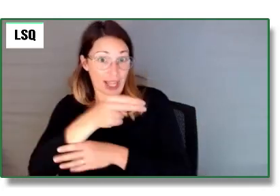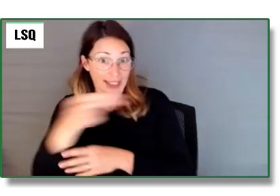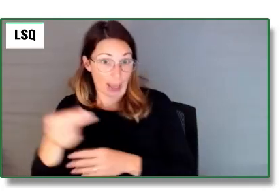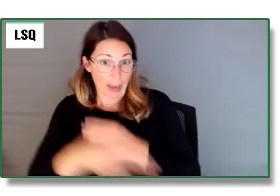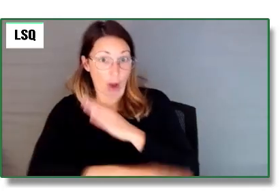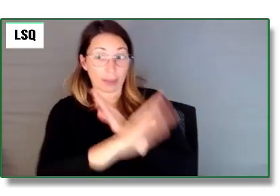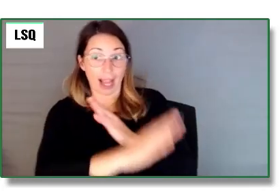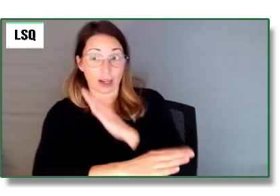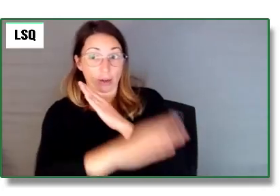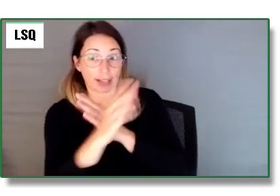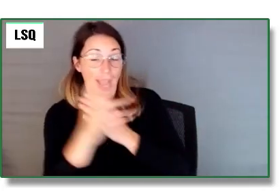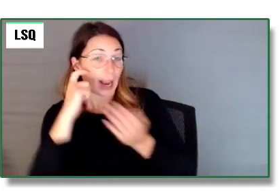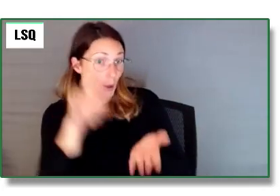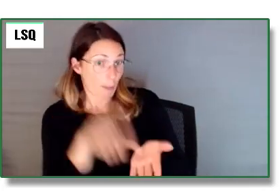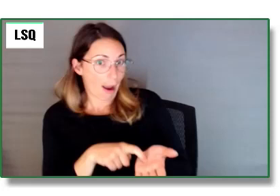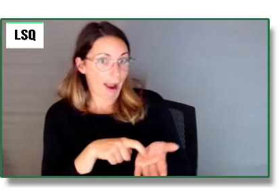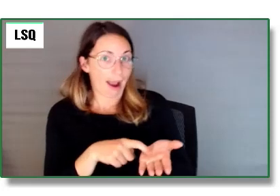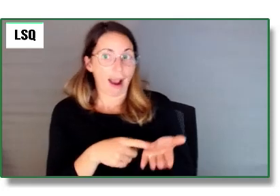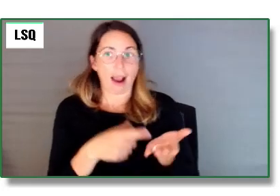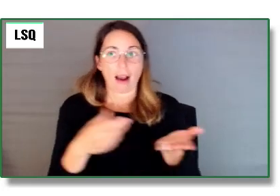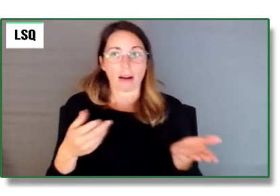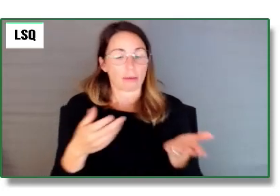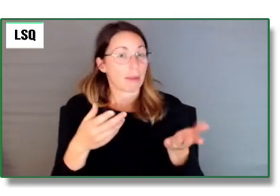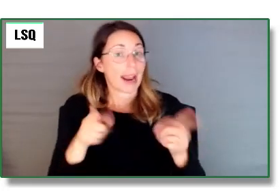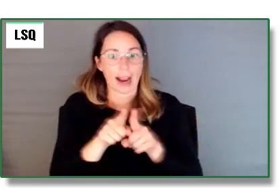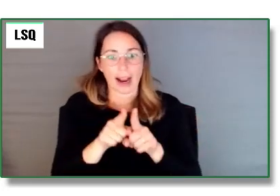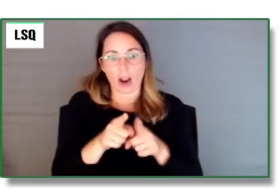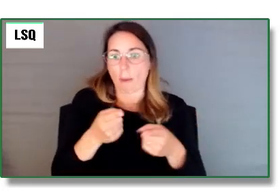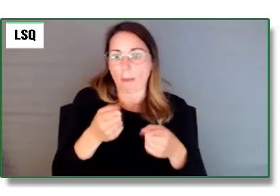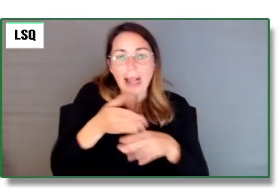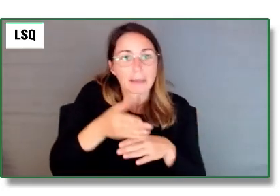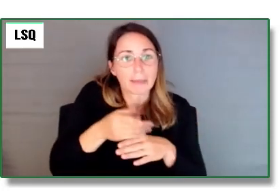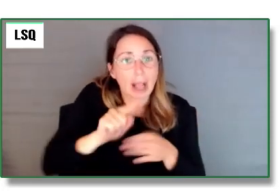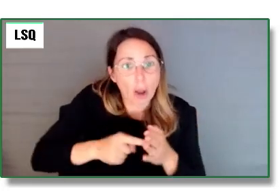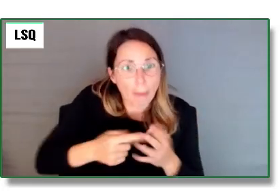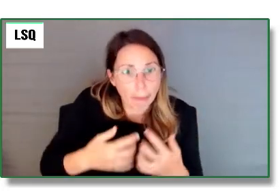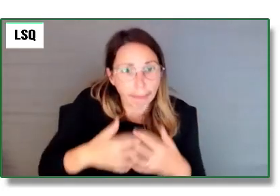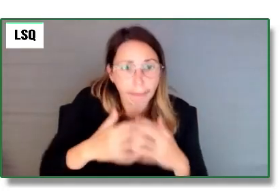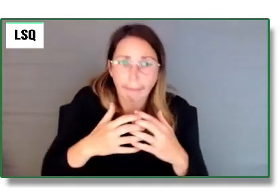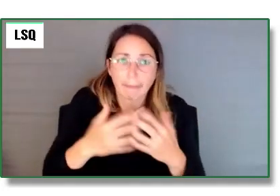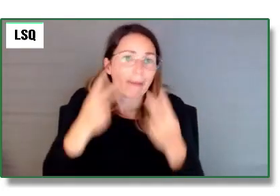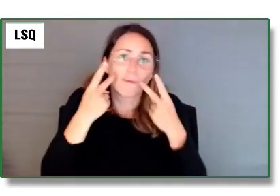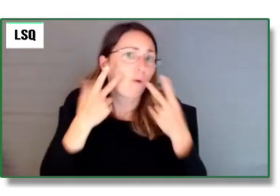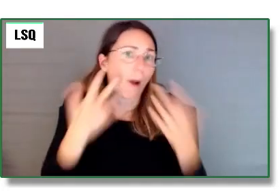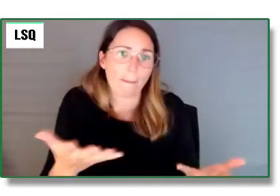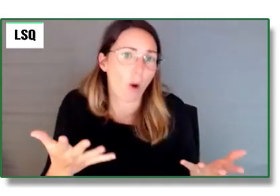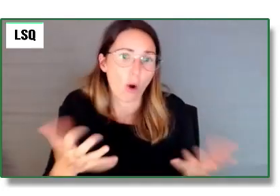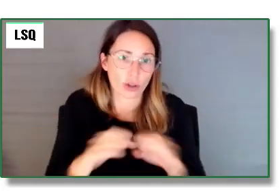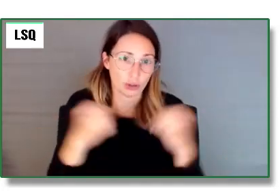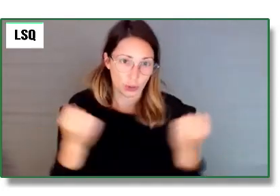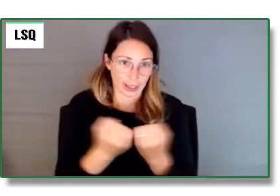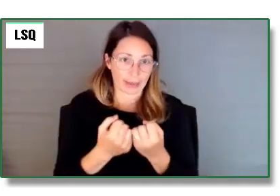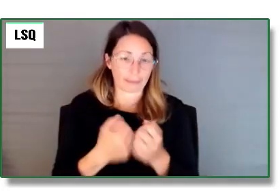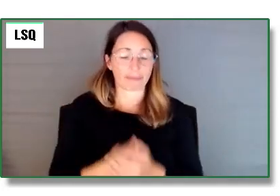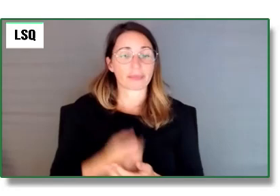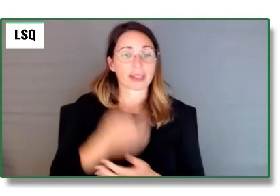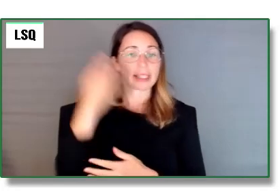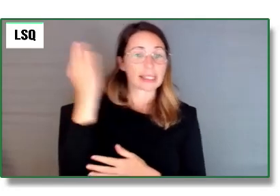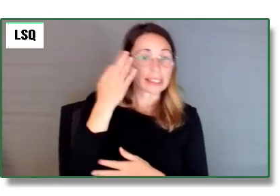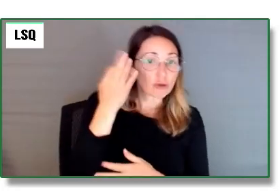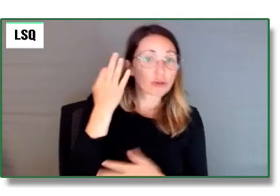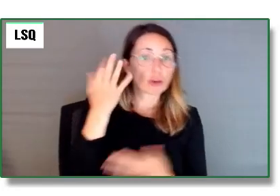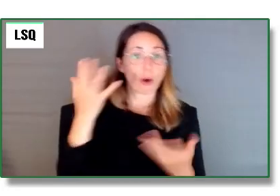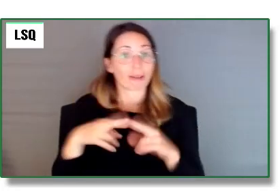d'accessibilité naissante, mais souvent cachée dans la société. Des conférences et des discussions comme celle-ci sont porteuses d'espoir pour l'avenir.